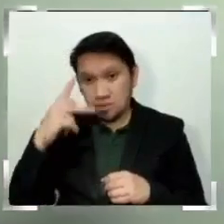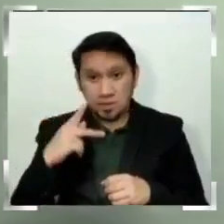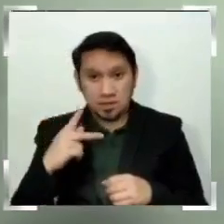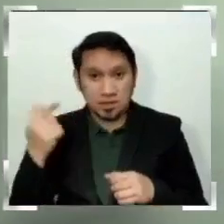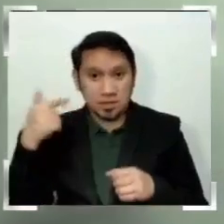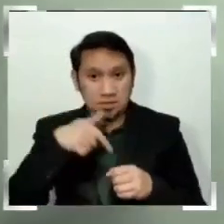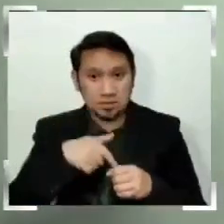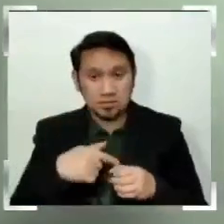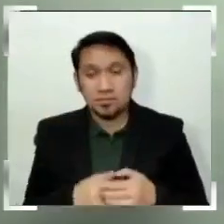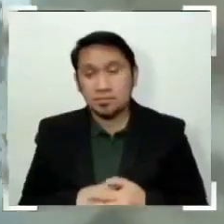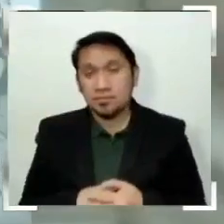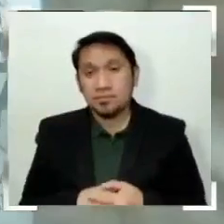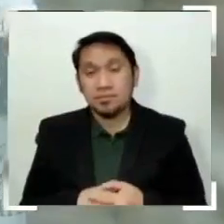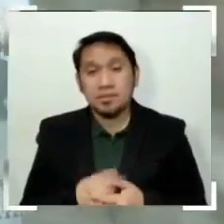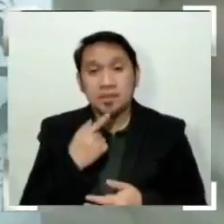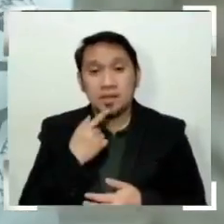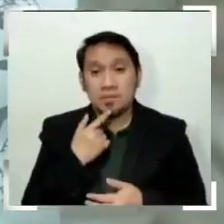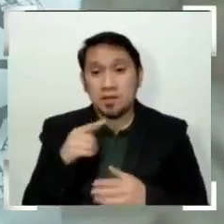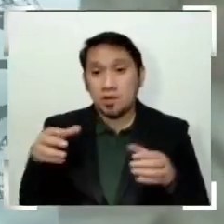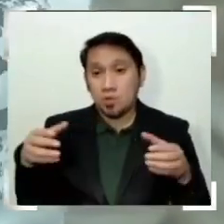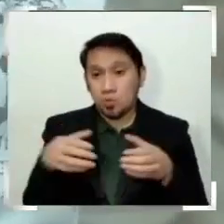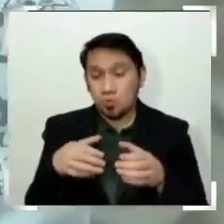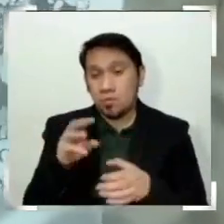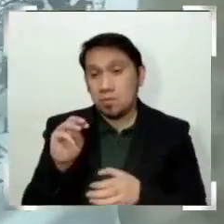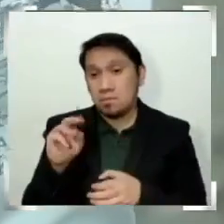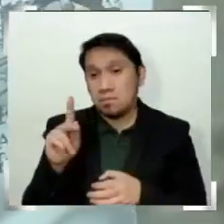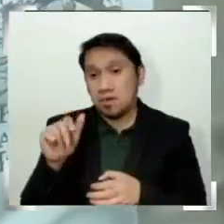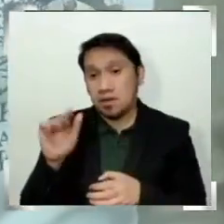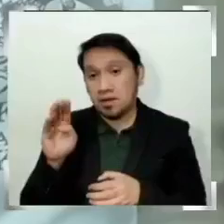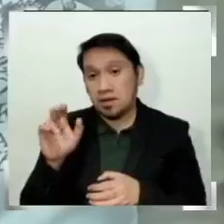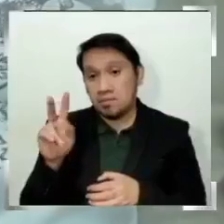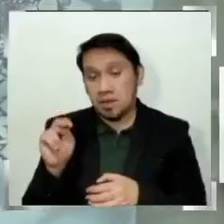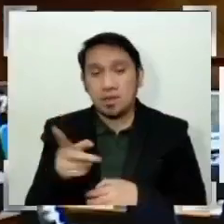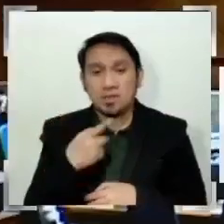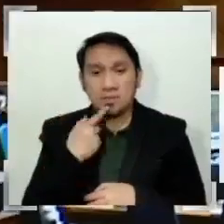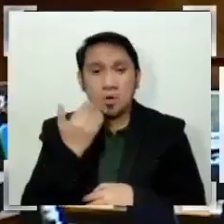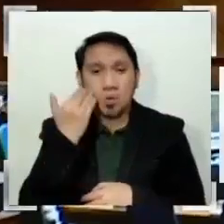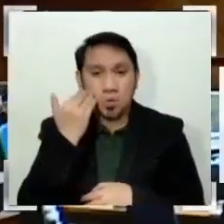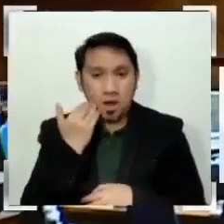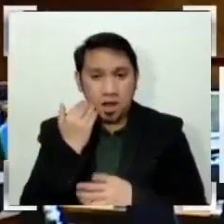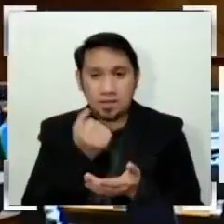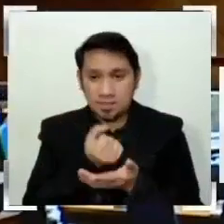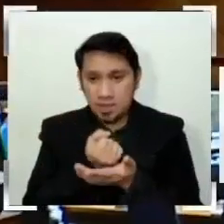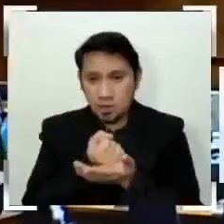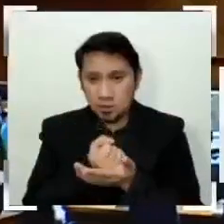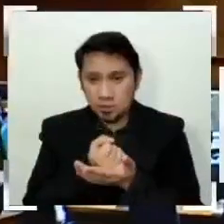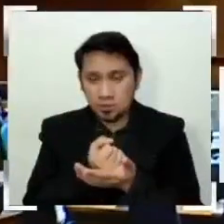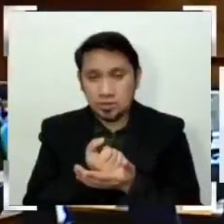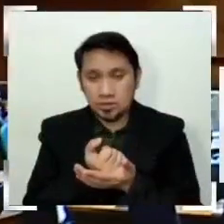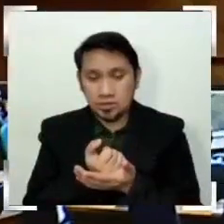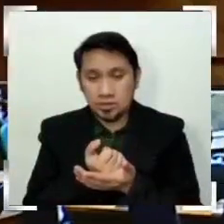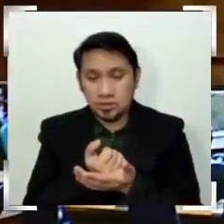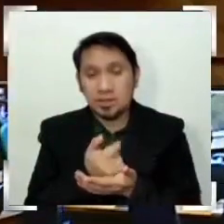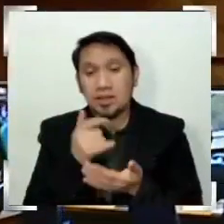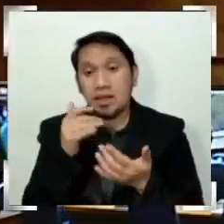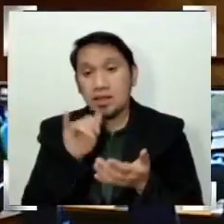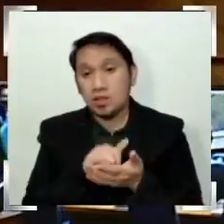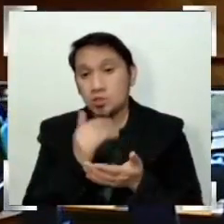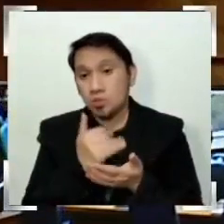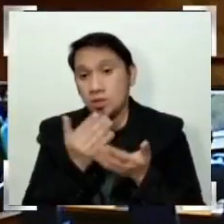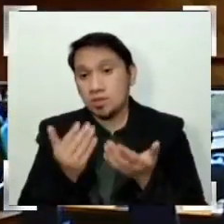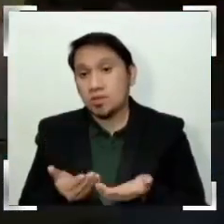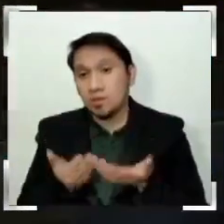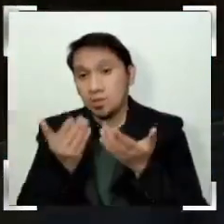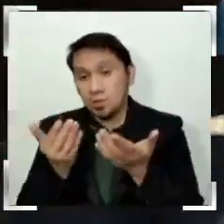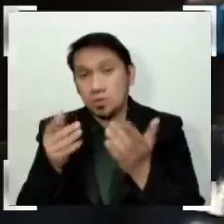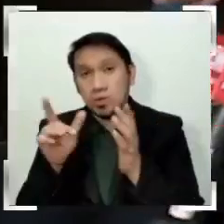sa Makabayan Block, kulang na kulang ang sahod ng ordinaryo manggagawa. Kaya isinusulong nila ang panukalang batas na